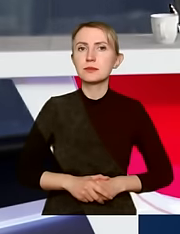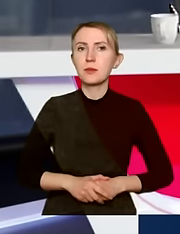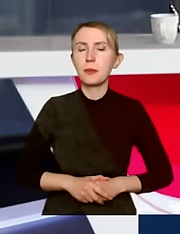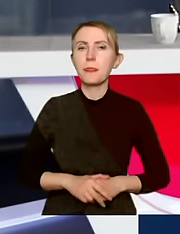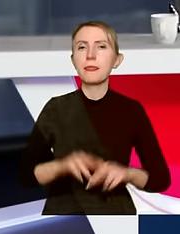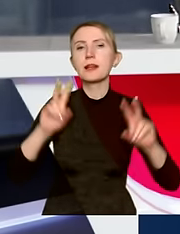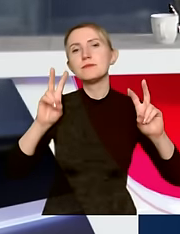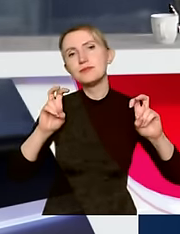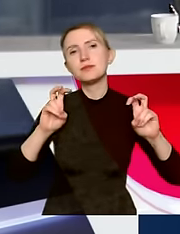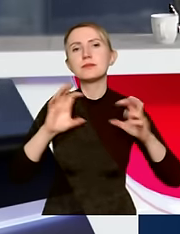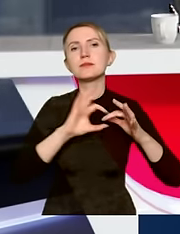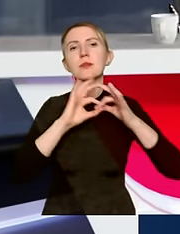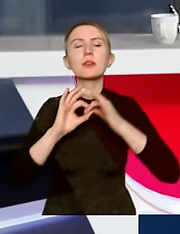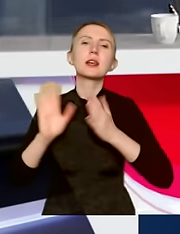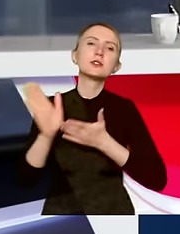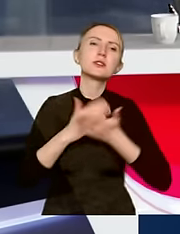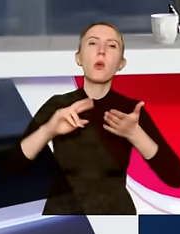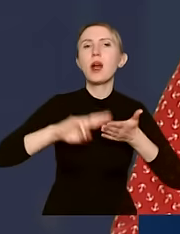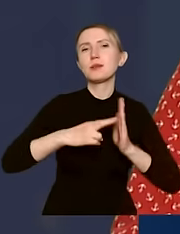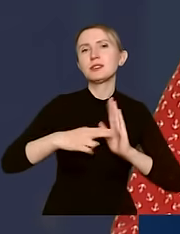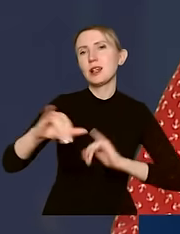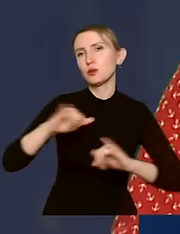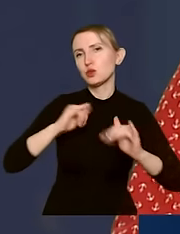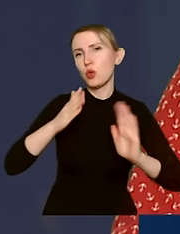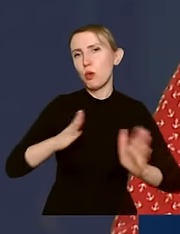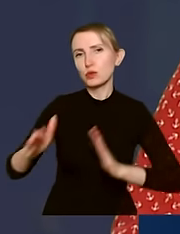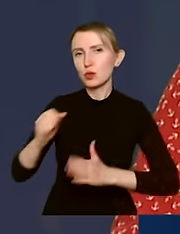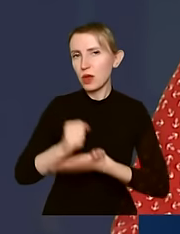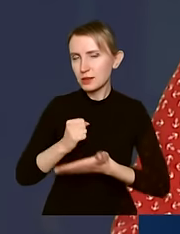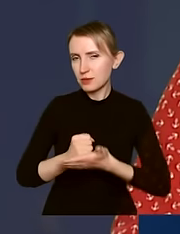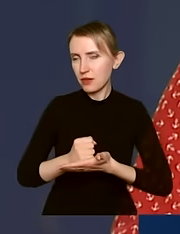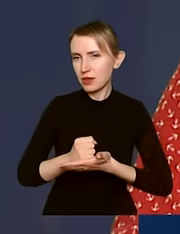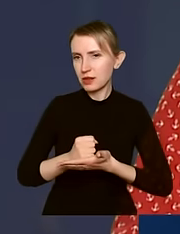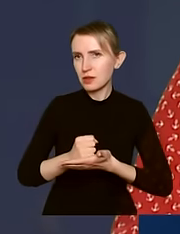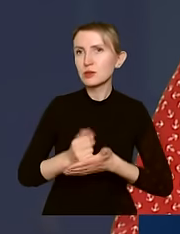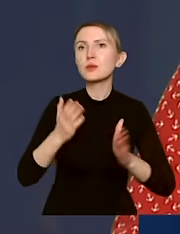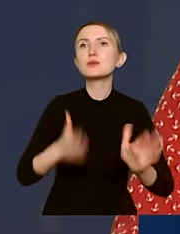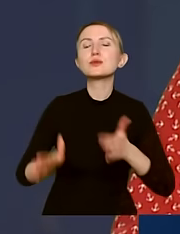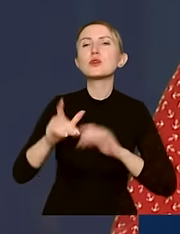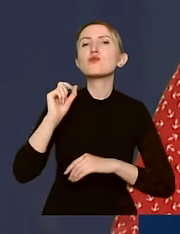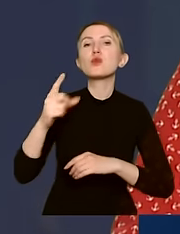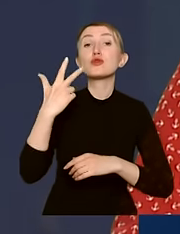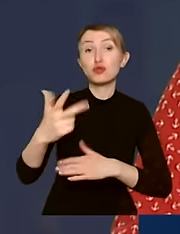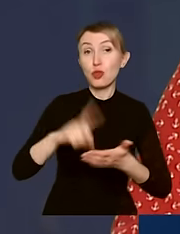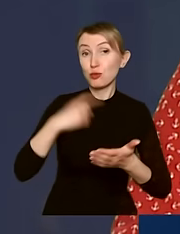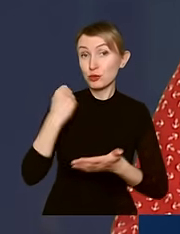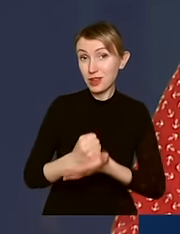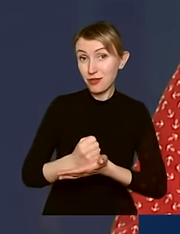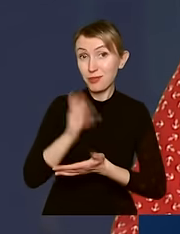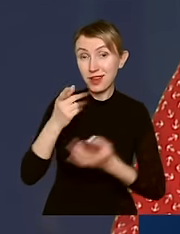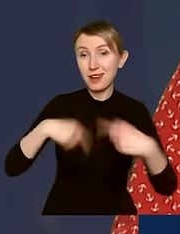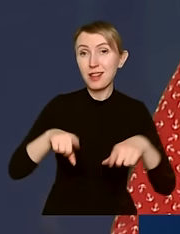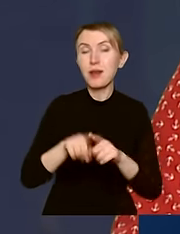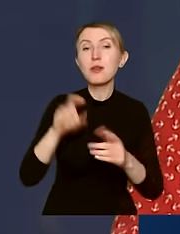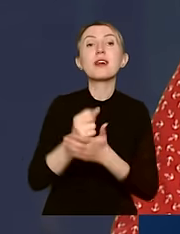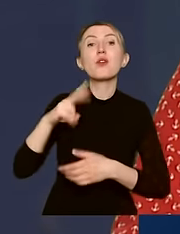no, związana z działami administracji rządowej, dobrze, która tylko porządkuje pewne sprawy. I przygotowane są 3 ustawy będące realizacją prawa Unii